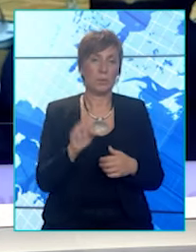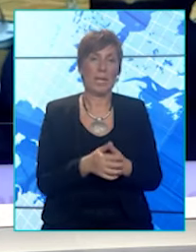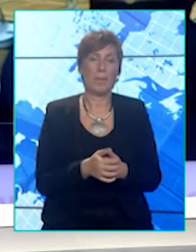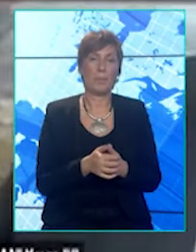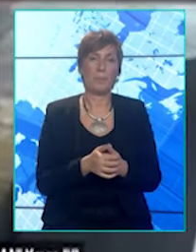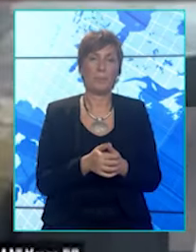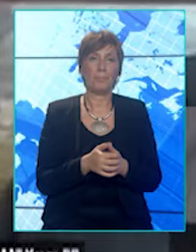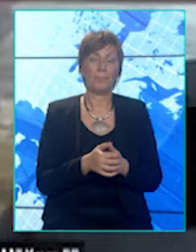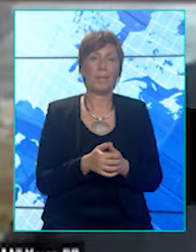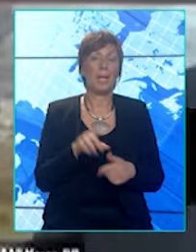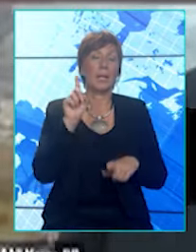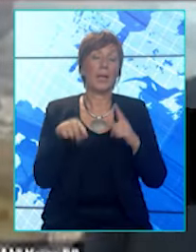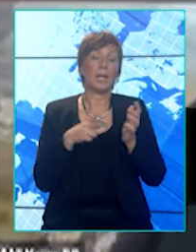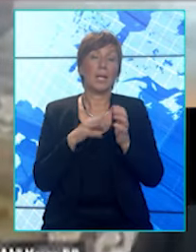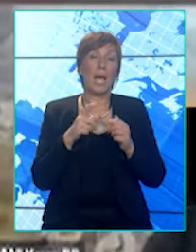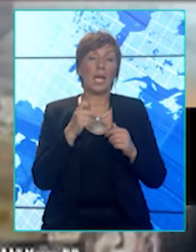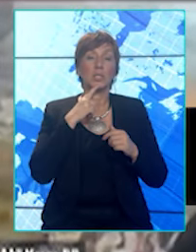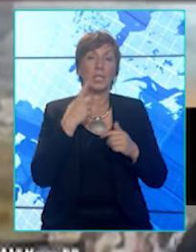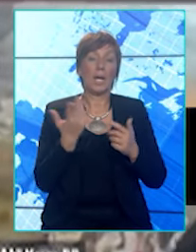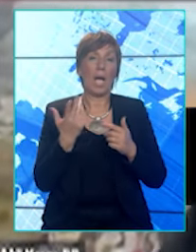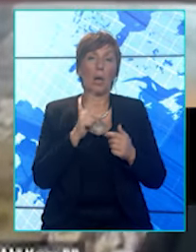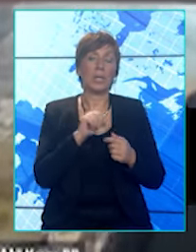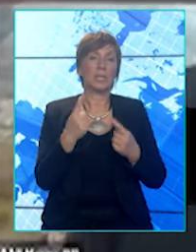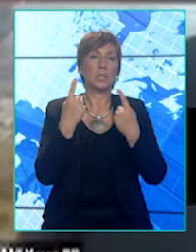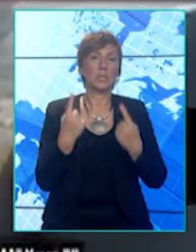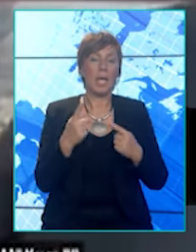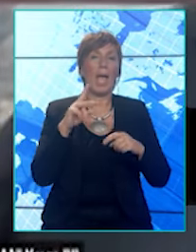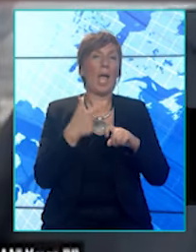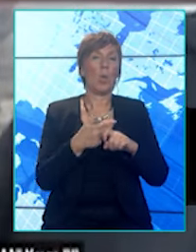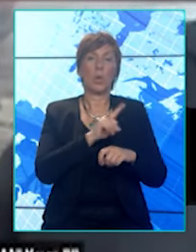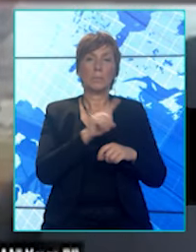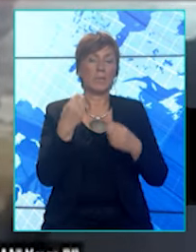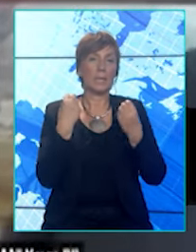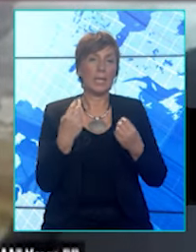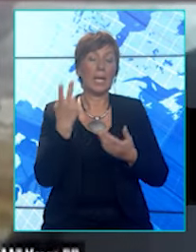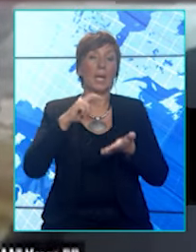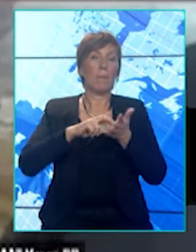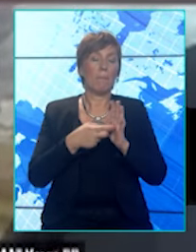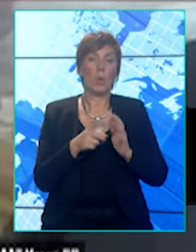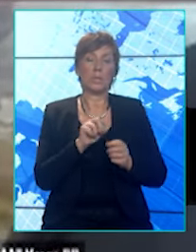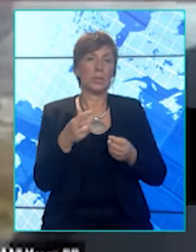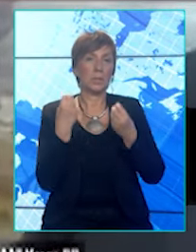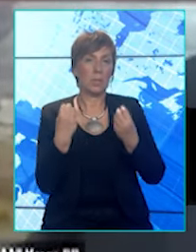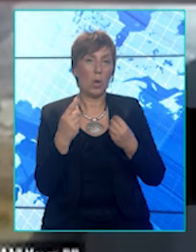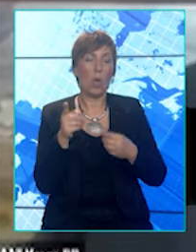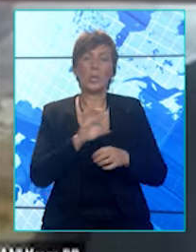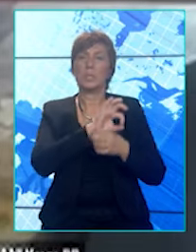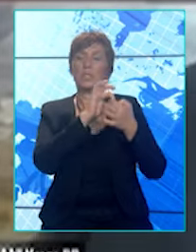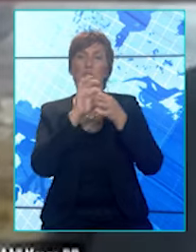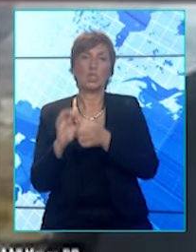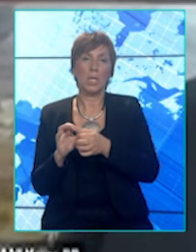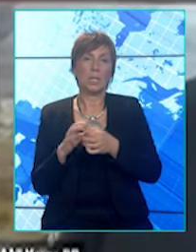utjecaja. Beograd na neki način, kada demografski ne stoje dobro, kada ekonomski ne stoje dobro ili politički ne stoje dobro, da oni vrlo